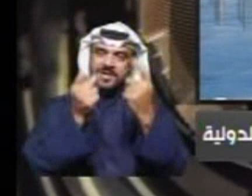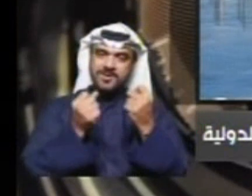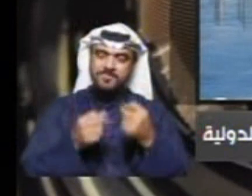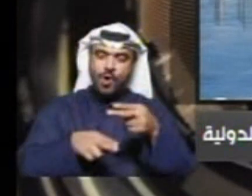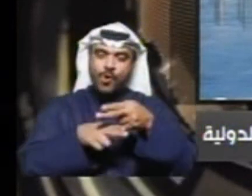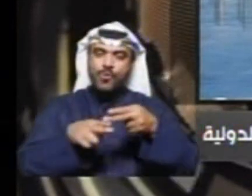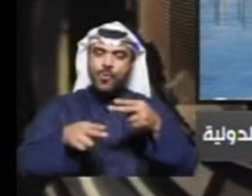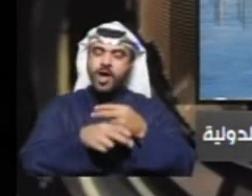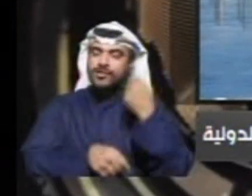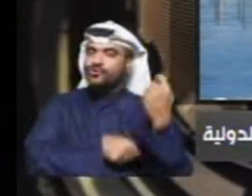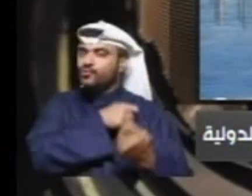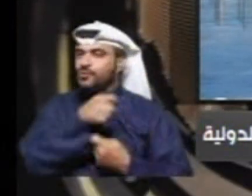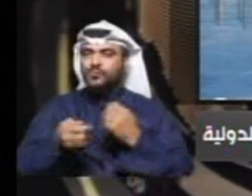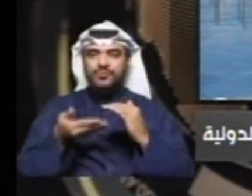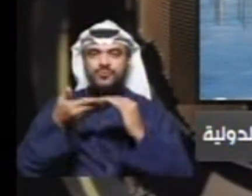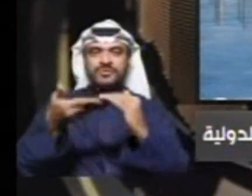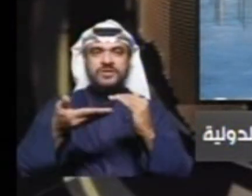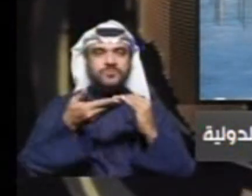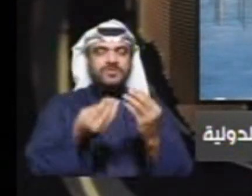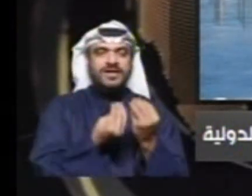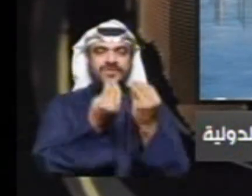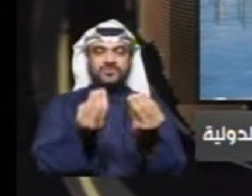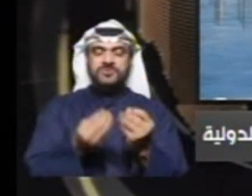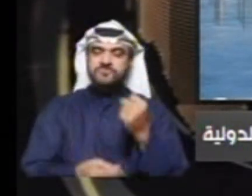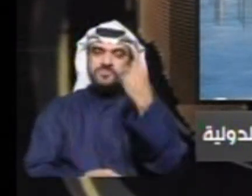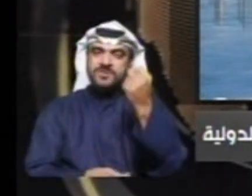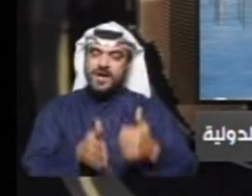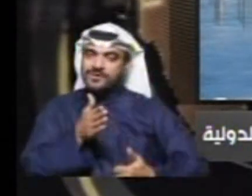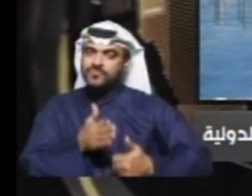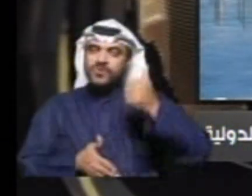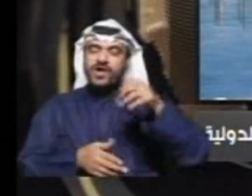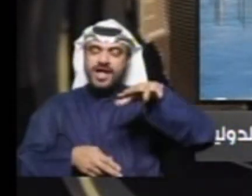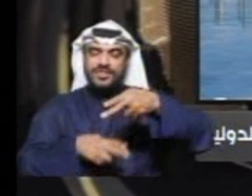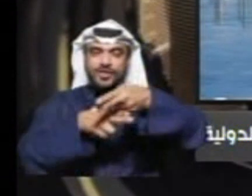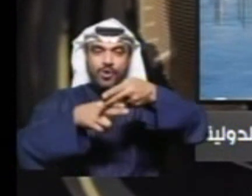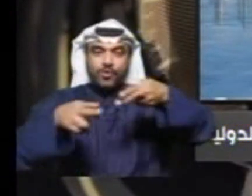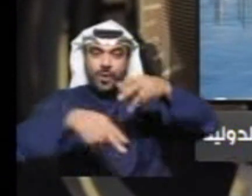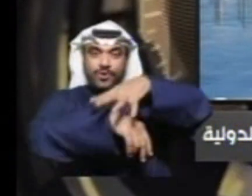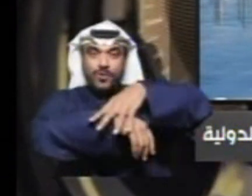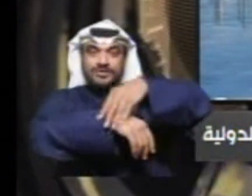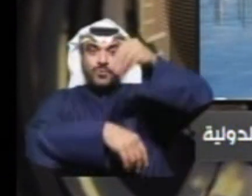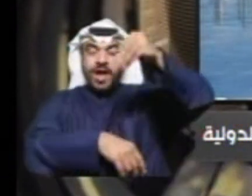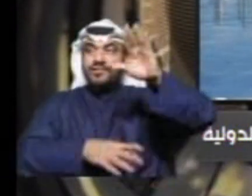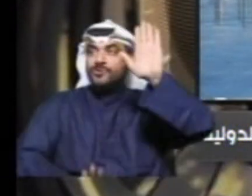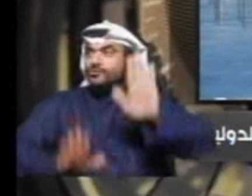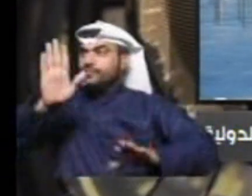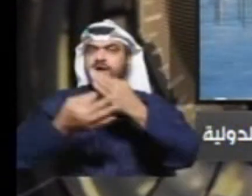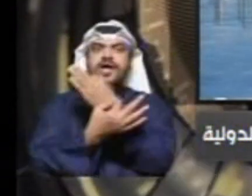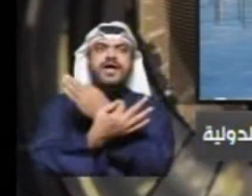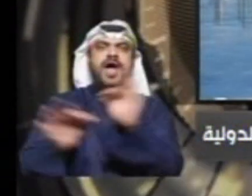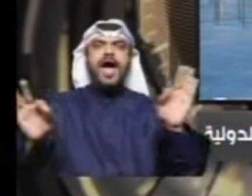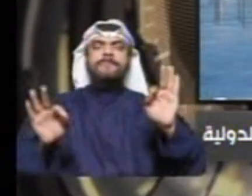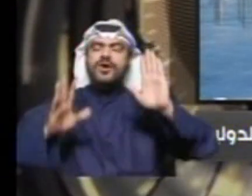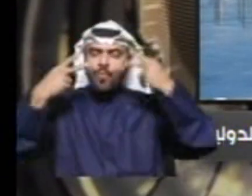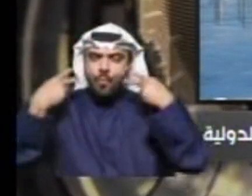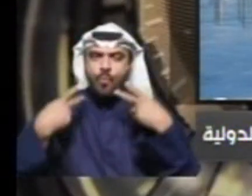الإنساني وغيره من المجالات، ويعني استطاعت دولة الكويت والسويد بأن تحصل على موافقة 13 دولة